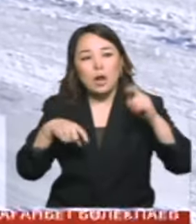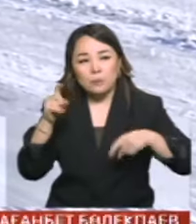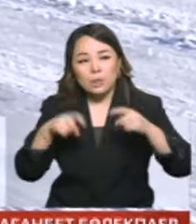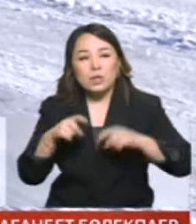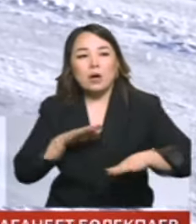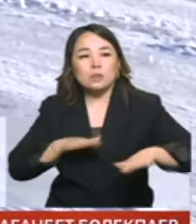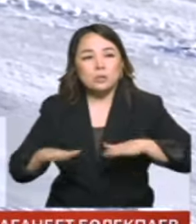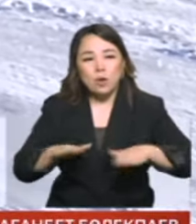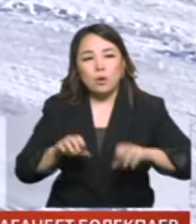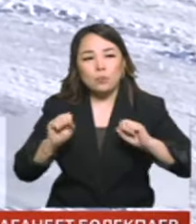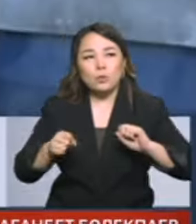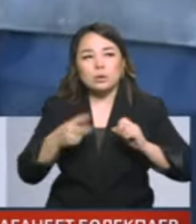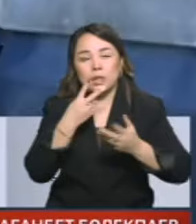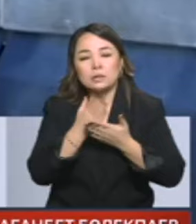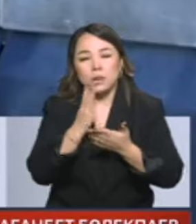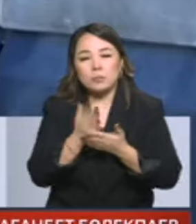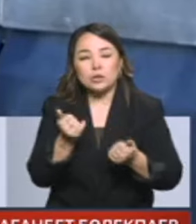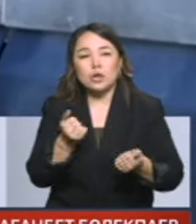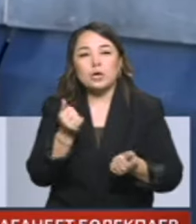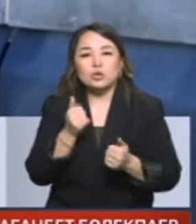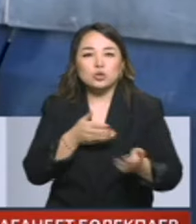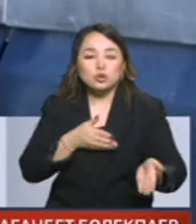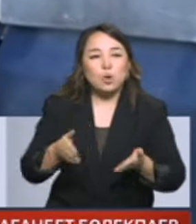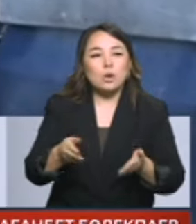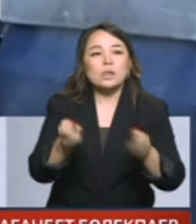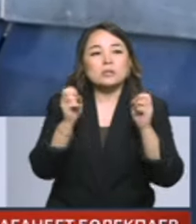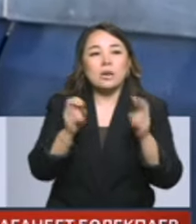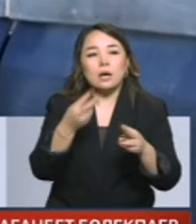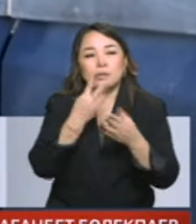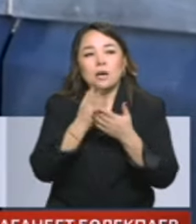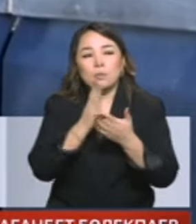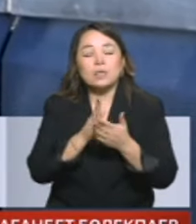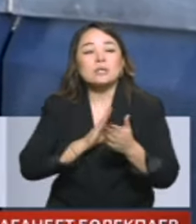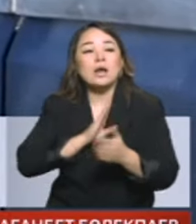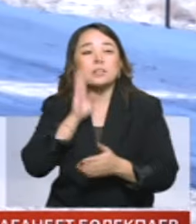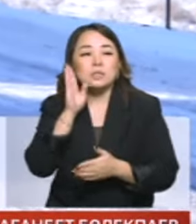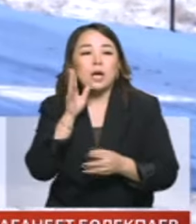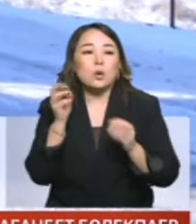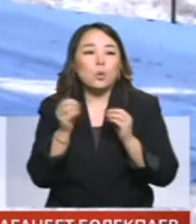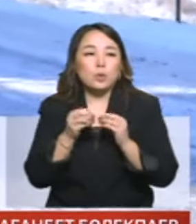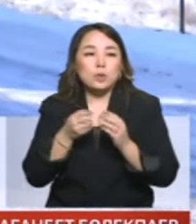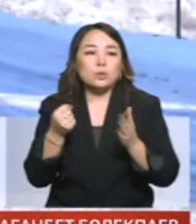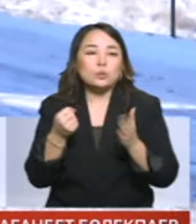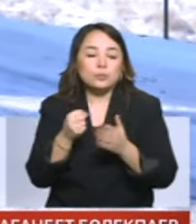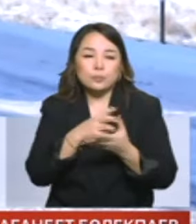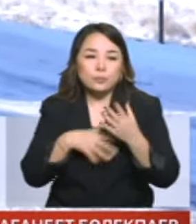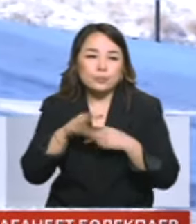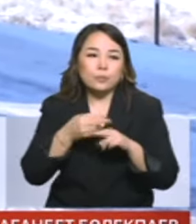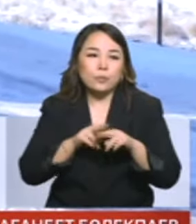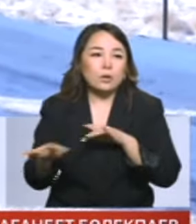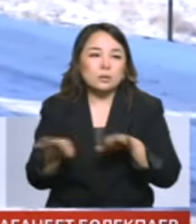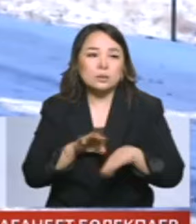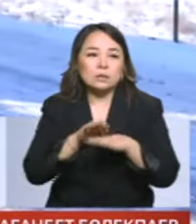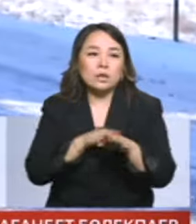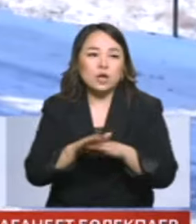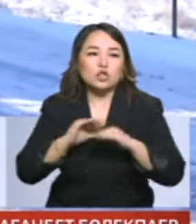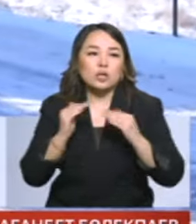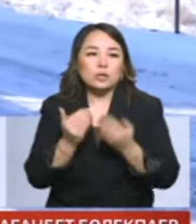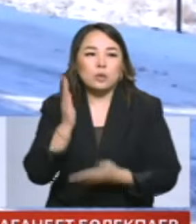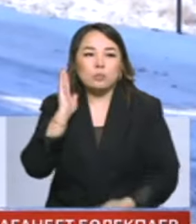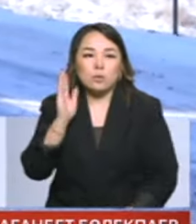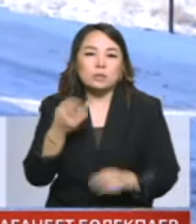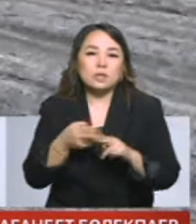соңы көктайғаққа ұласты. Жолда жүру қауіп туғызғандықтан таңертеңгі сағат 10-нан бастап барлық көліктердің қозғалысына шектеу қойылып